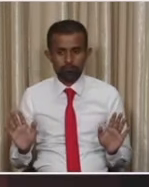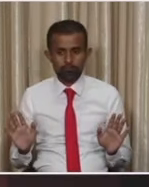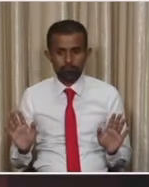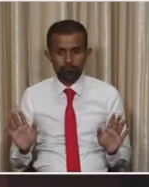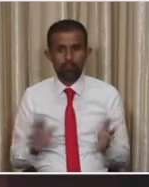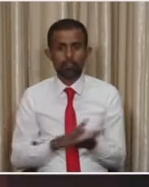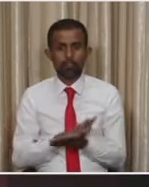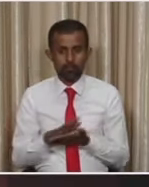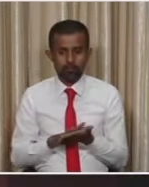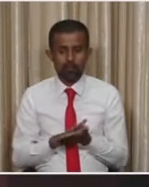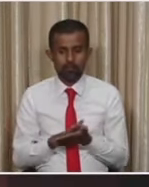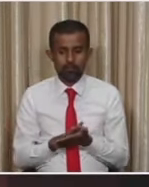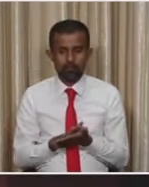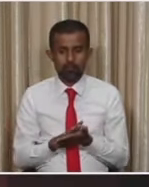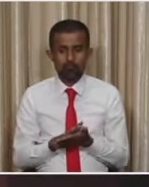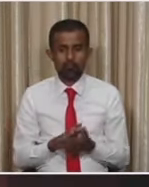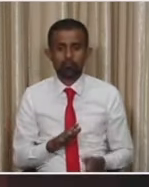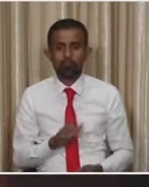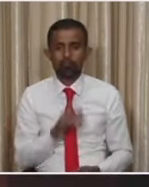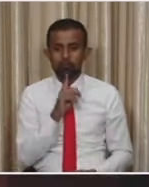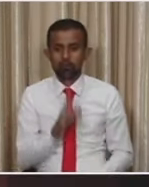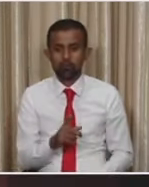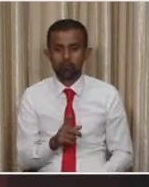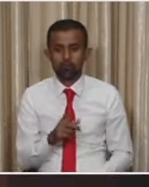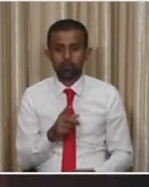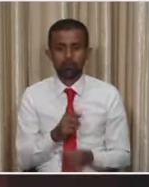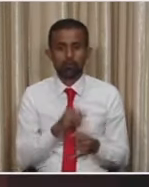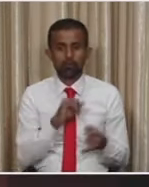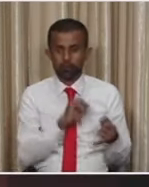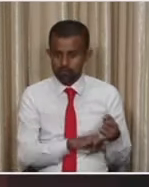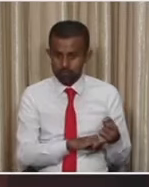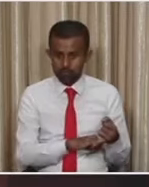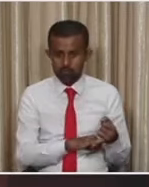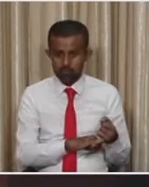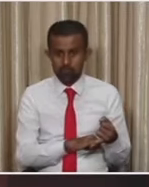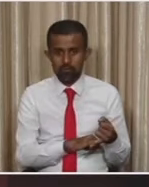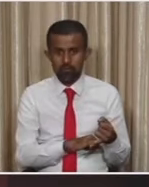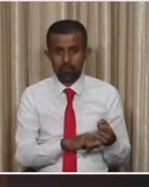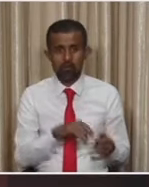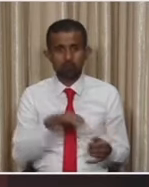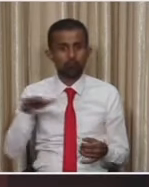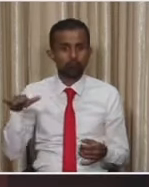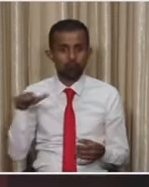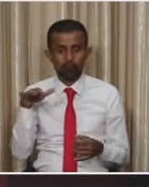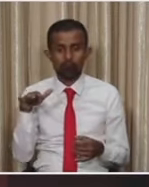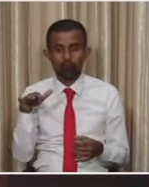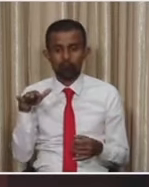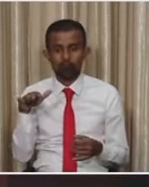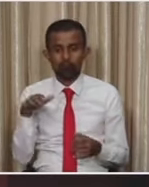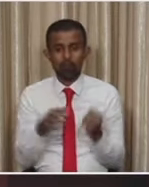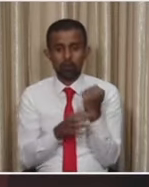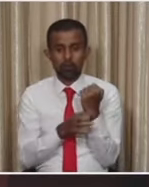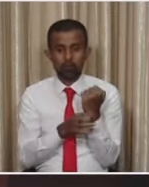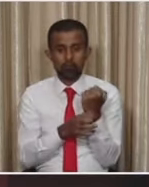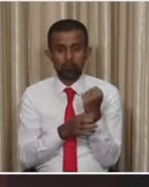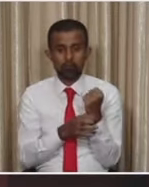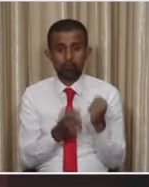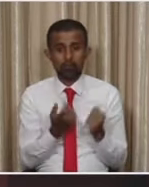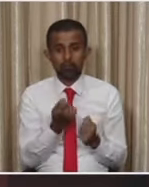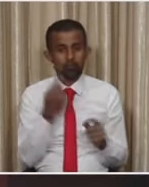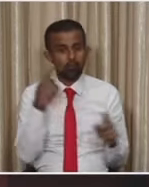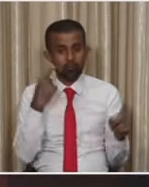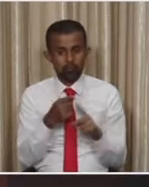ඉතින් පැහැදිලිව මම මේ කියන්නේ මෙන්න මේ කාරණාව. ග්‍රාම නිලධාරි ශේෂ්ත්‍රයේ දීමනා ගැනත්, ඒ